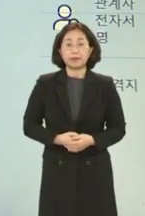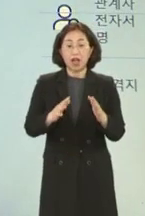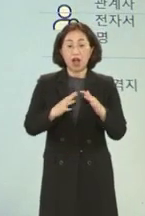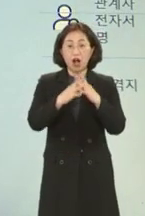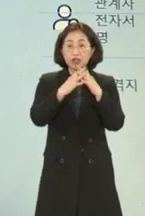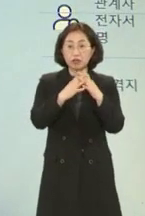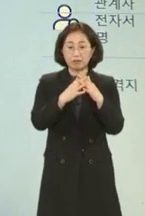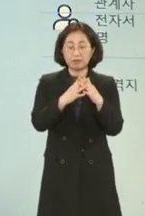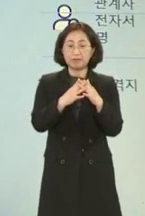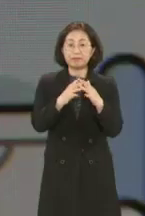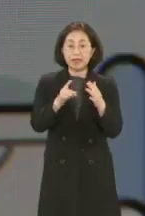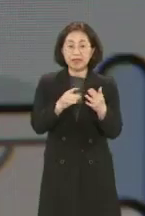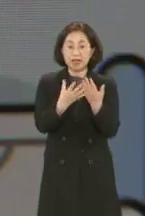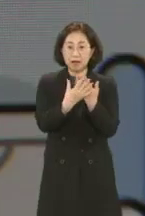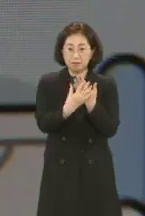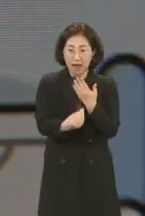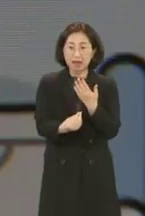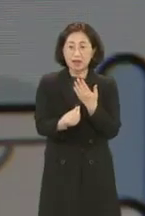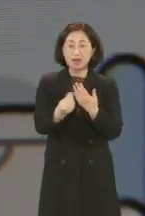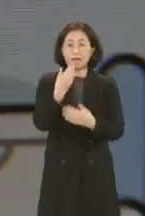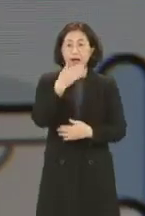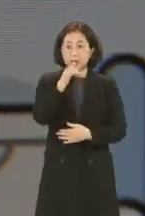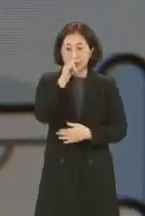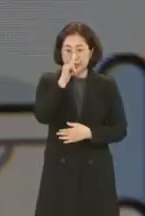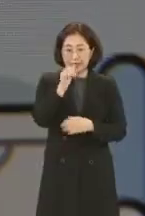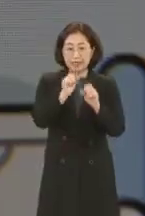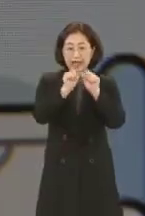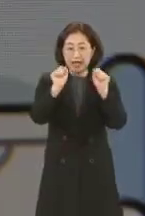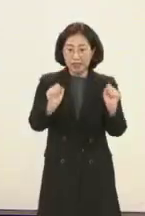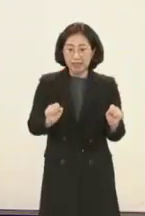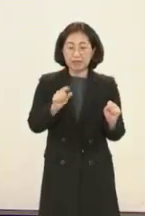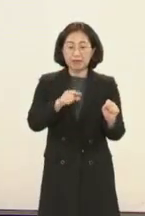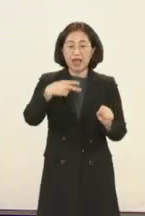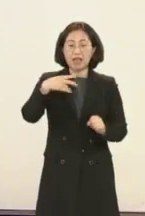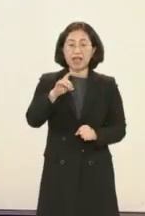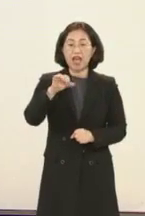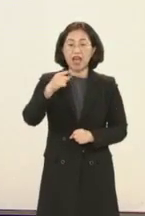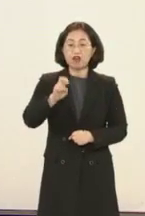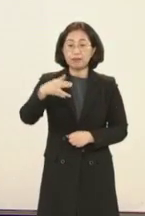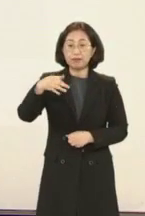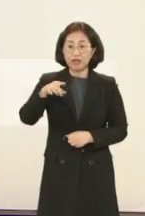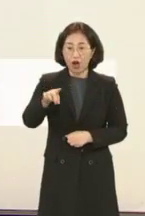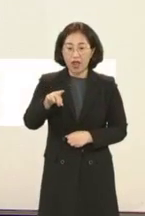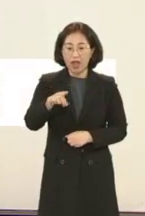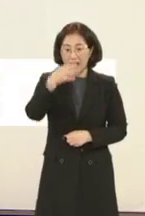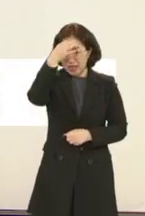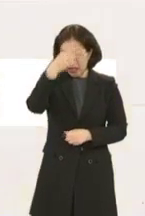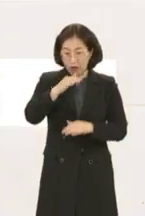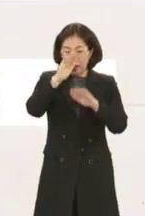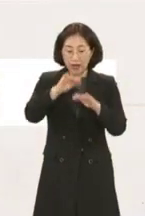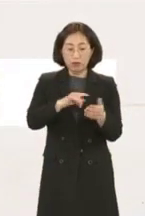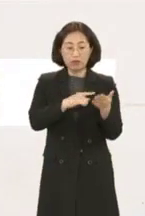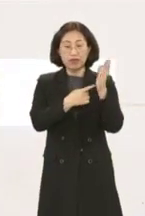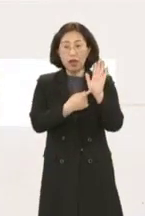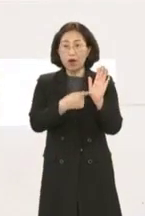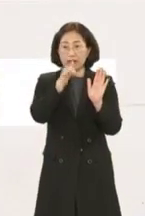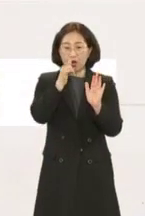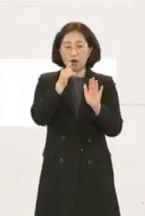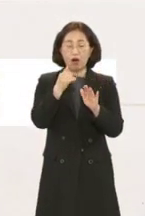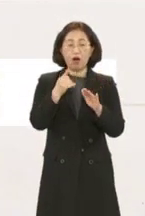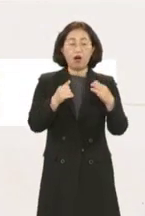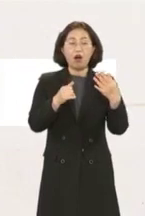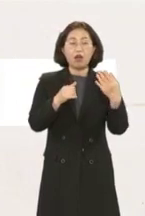건축물 대장을 열람하고 발급받을 수 있는 행정시스템 세움터에 느닷없는 사과문이 올라온 건 지난달 25일.